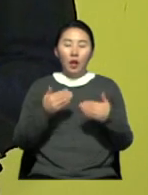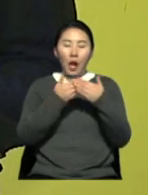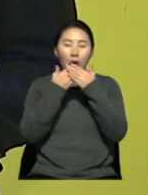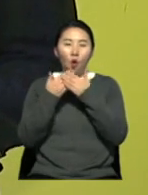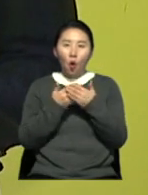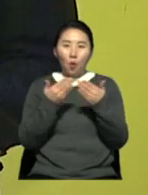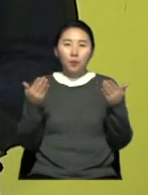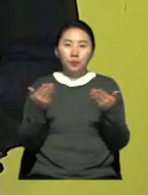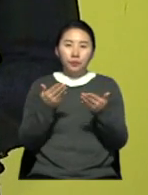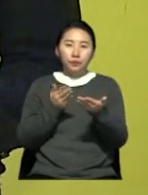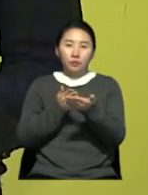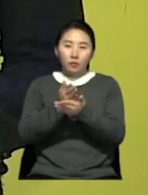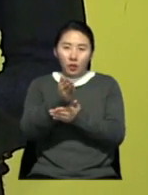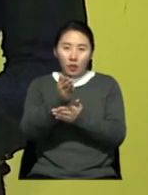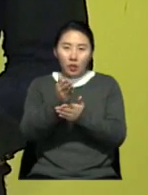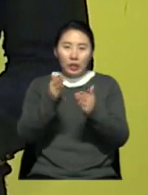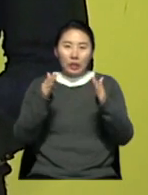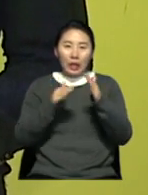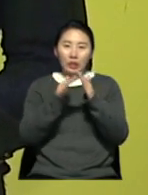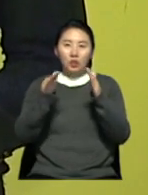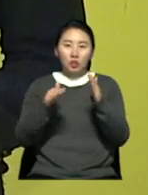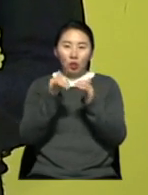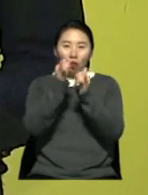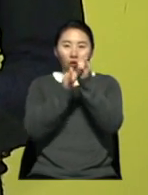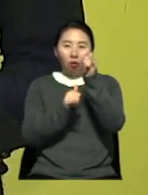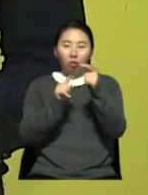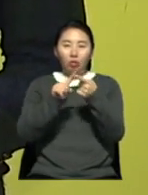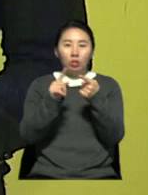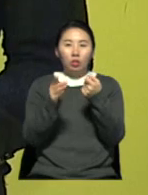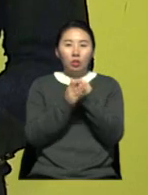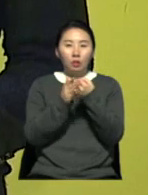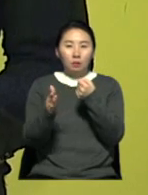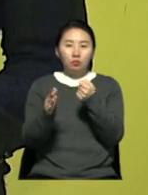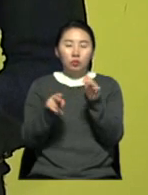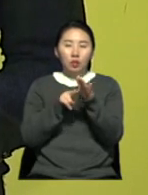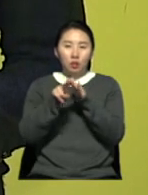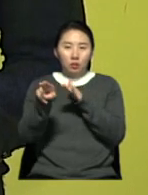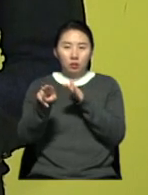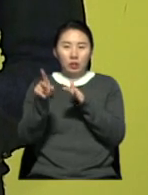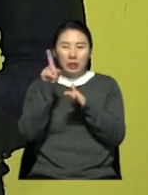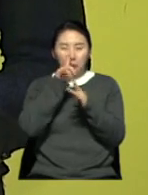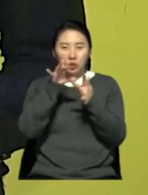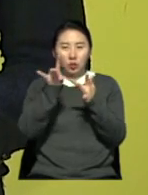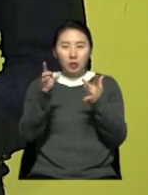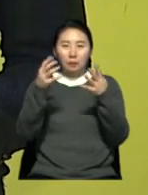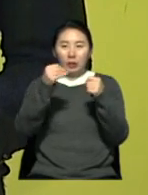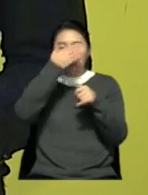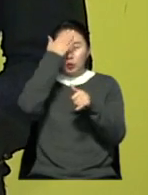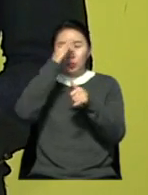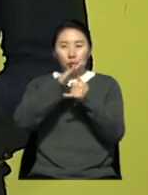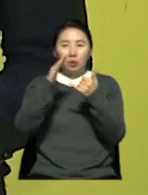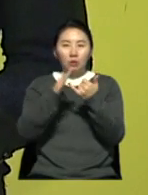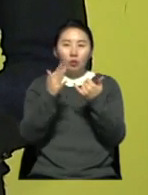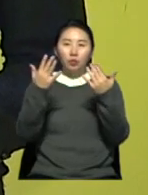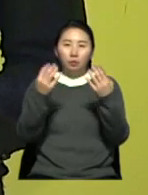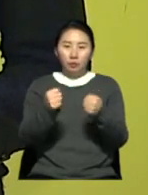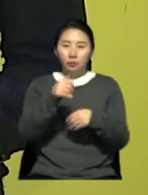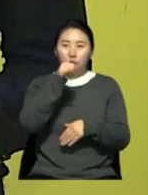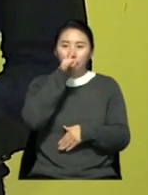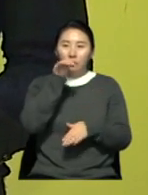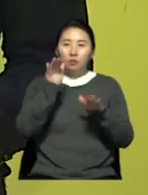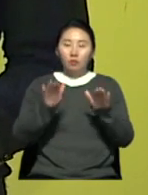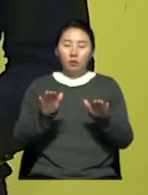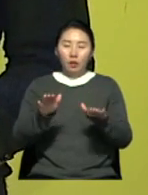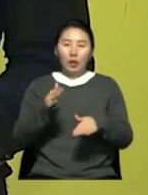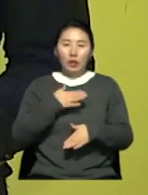가정사 등으로 몸살을 하는 청소년들 결국 가출 하거나 극단적인 선택을 하는 경우도 적지 않은데요 오늘이